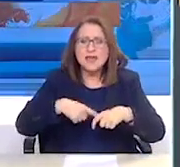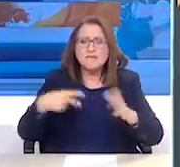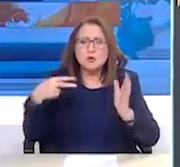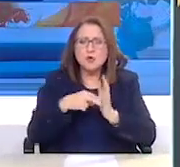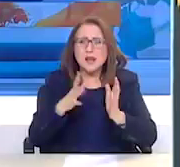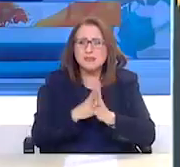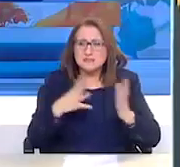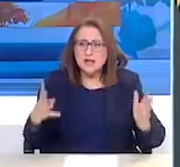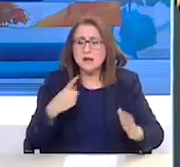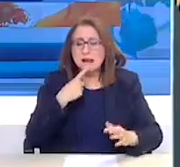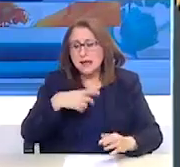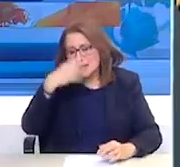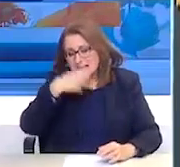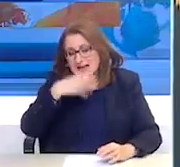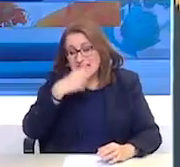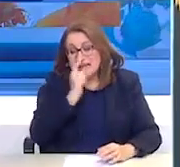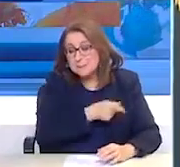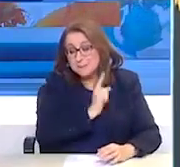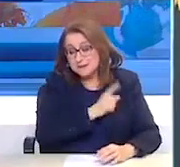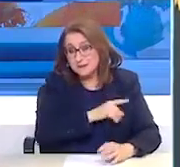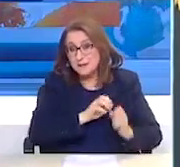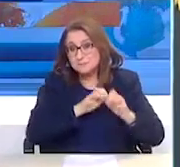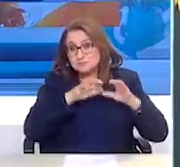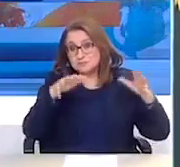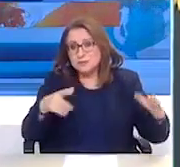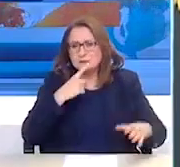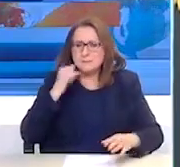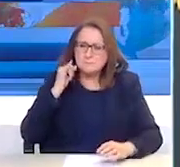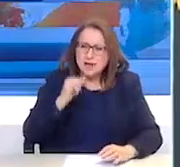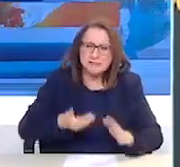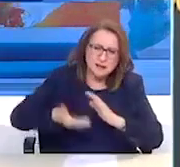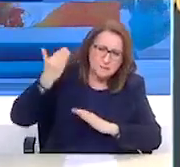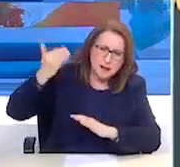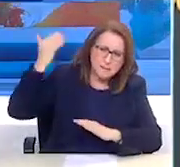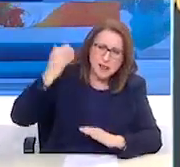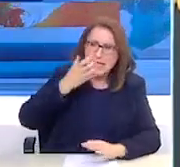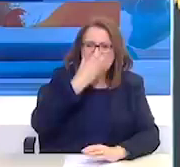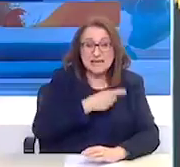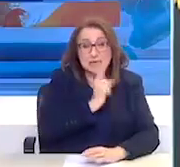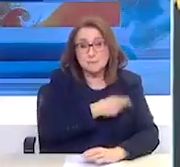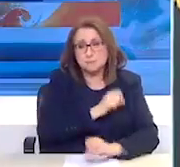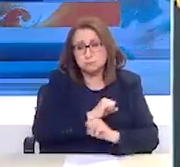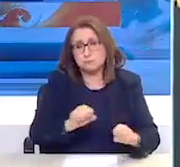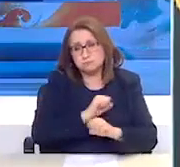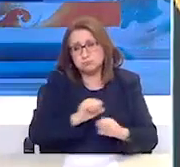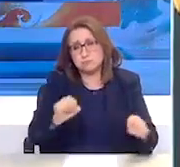για μια πανδημία γρίπης. Γιατί οι ιοί γρίπης είναι αυτοί που έχουν προκαλέσει πανδημίες στο παρελθόν. Οι ιοί γρίπης είναι αυτοί οι οποίοι